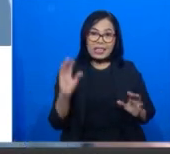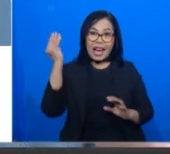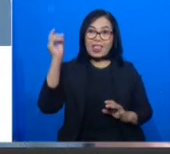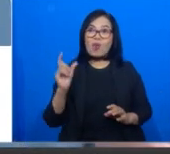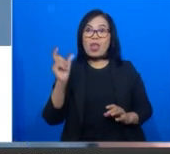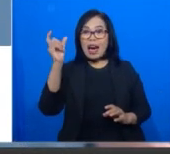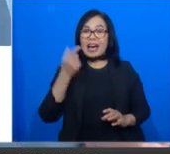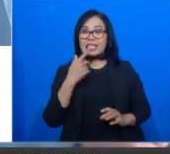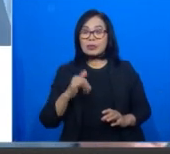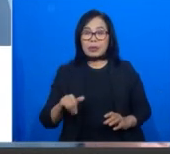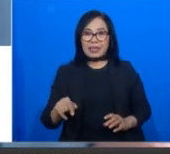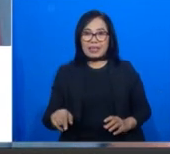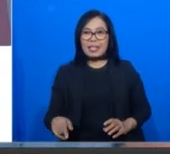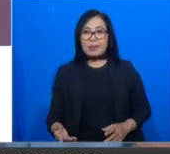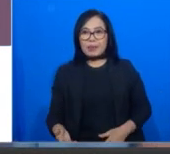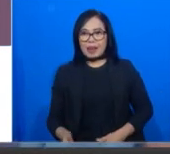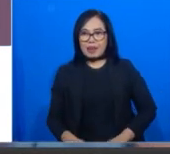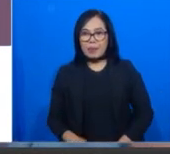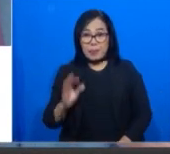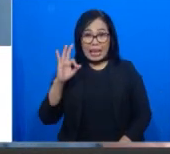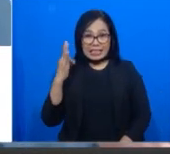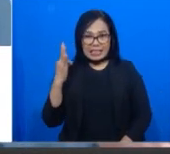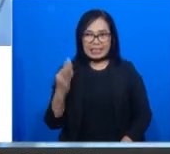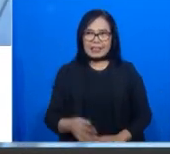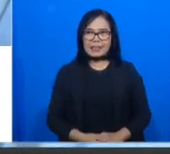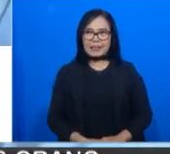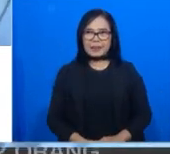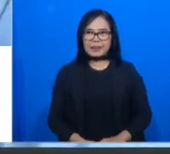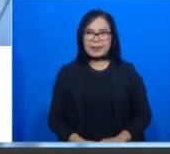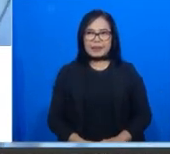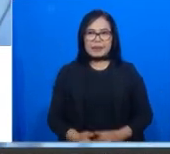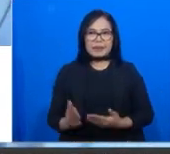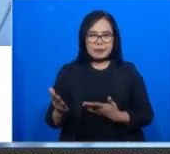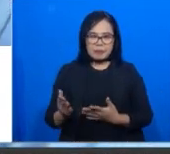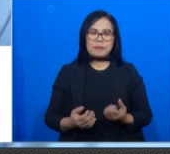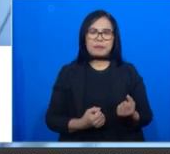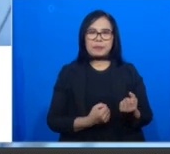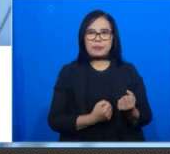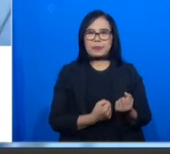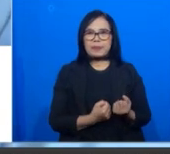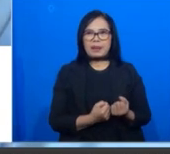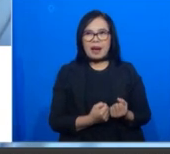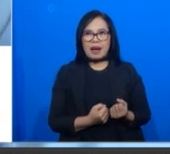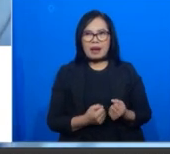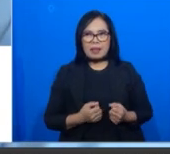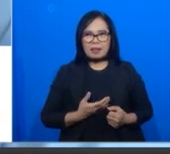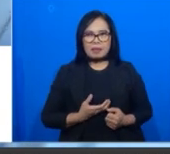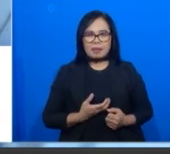mempertanyakan fungsi pelebaran jalur sepeda yang sempat disampaikan Bacagub usungan PDI Perjuangan Rano Karno.